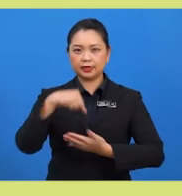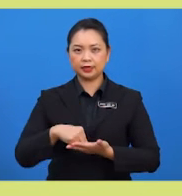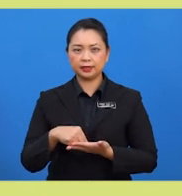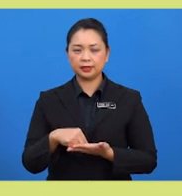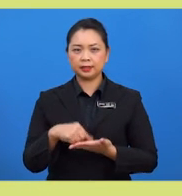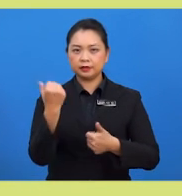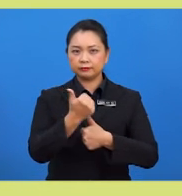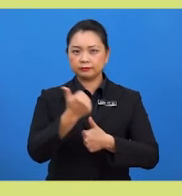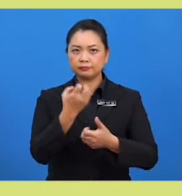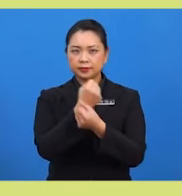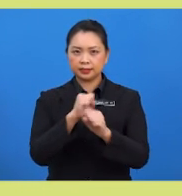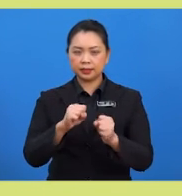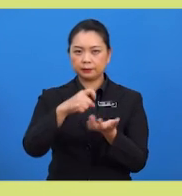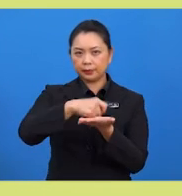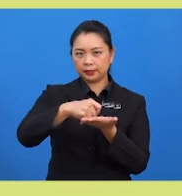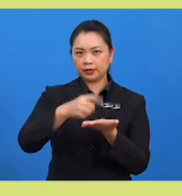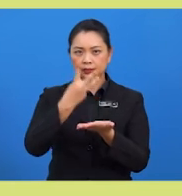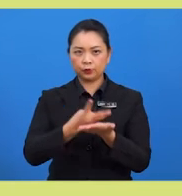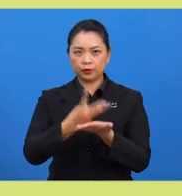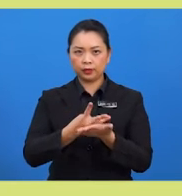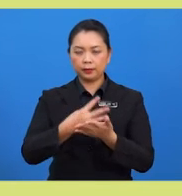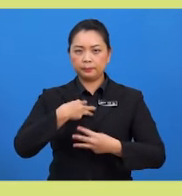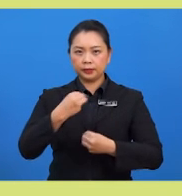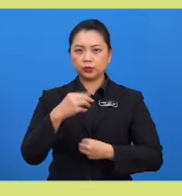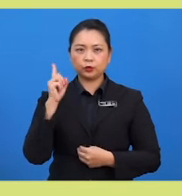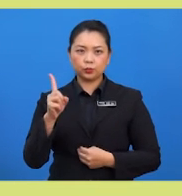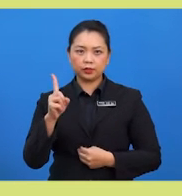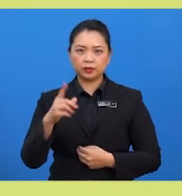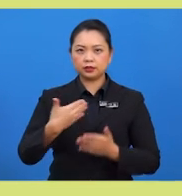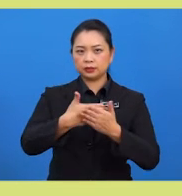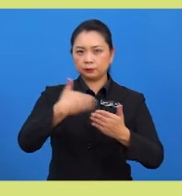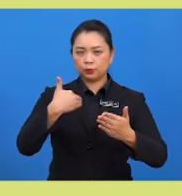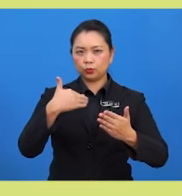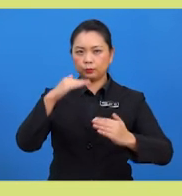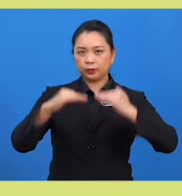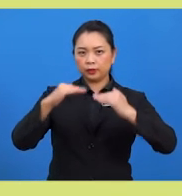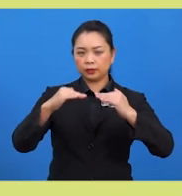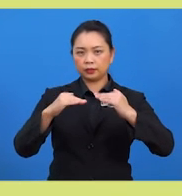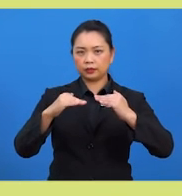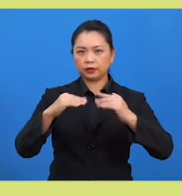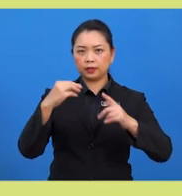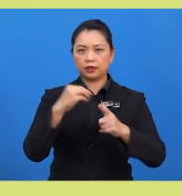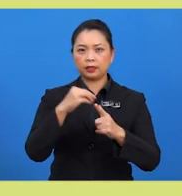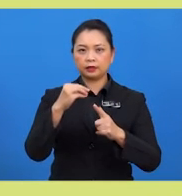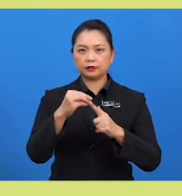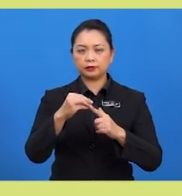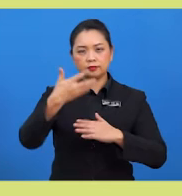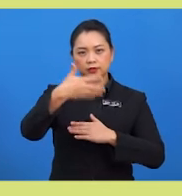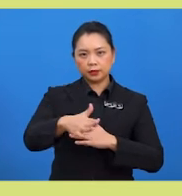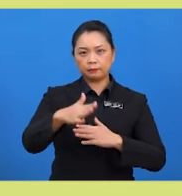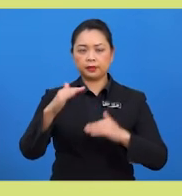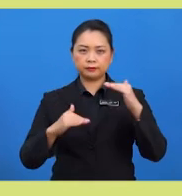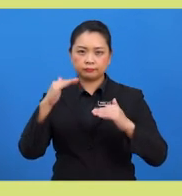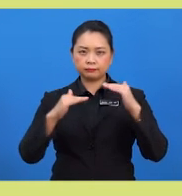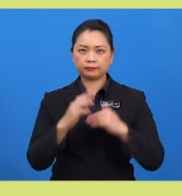ini, menyediakan penyata kewangan milikan tunggal sebelum dan selepas pelarasan pada